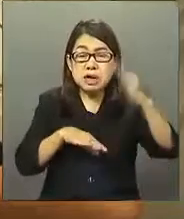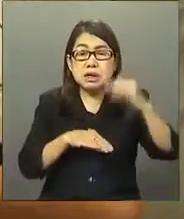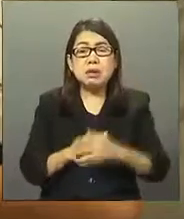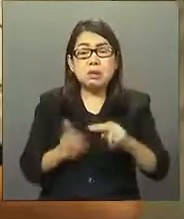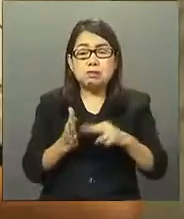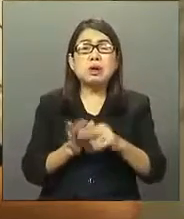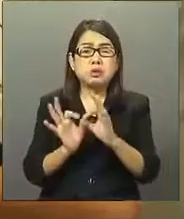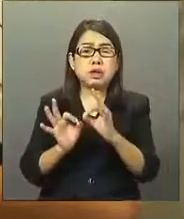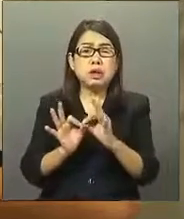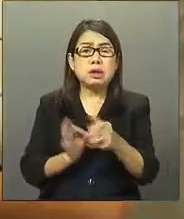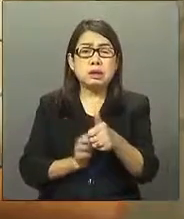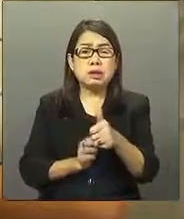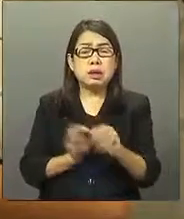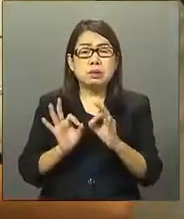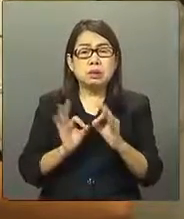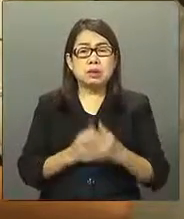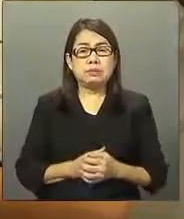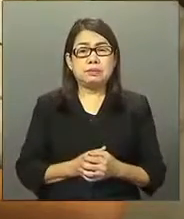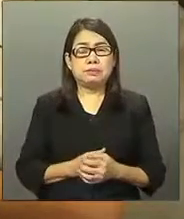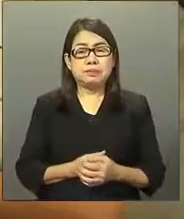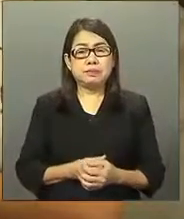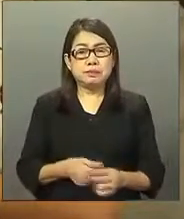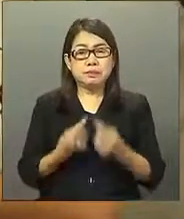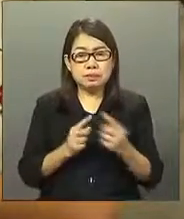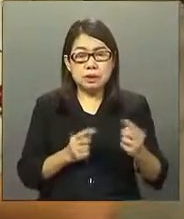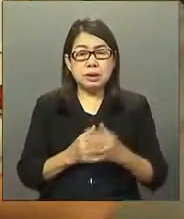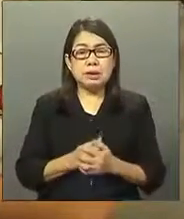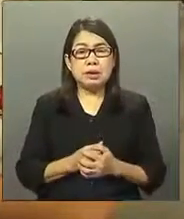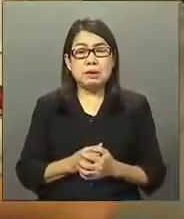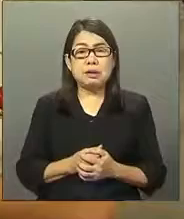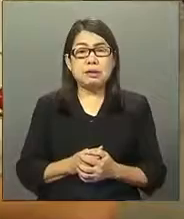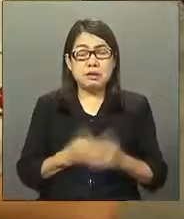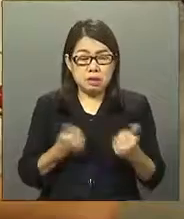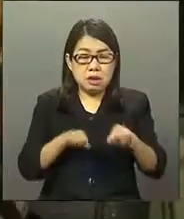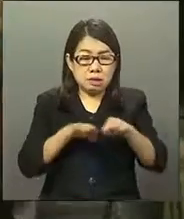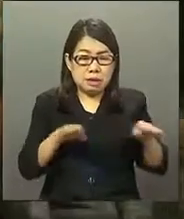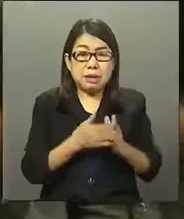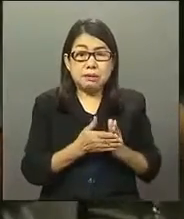ไปก็ถือว่าโอเคลัคกี ้เป็นโอเวอร์แซง แต่อย่างน้อยๆคือเขาผ่านมาตรฐาน